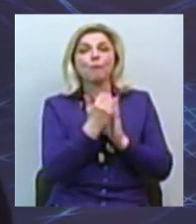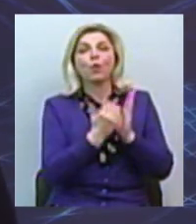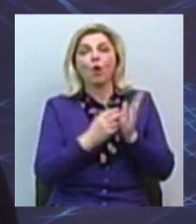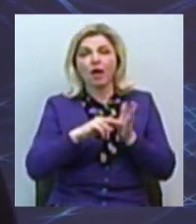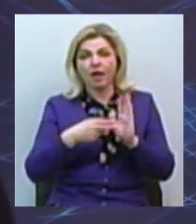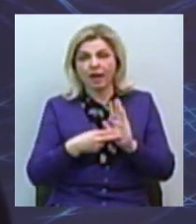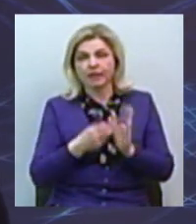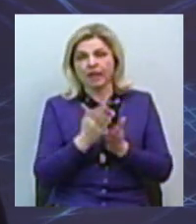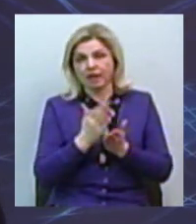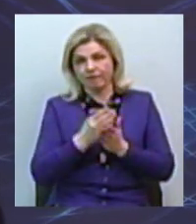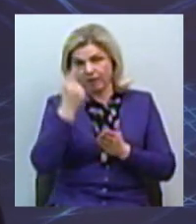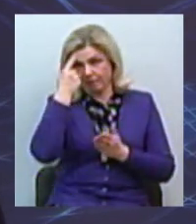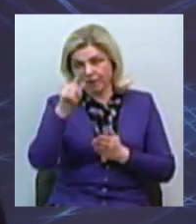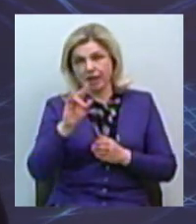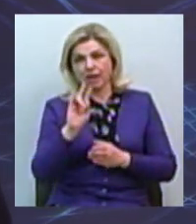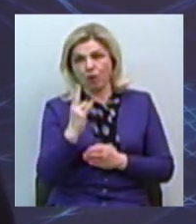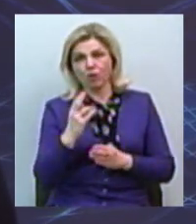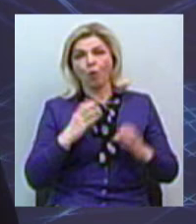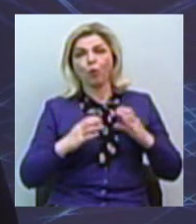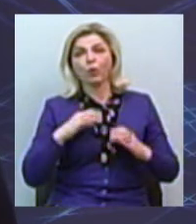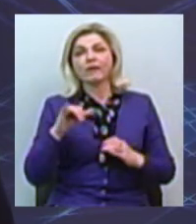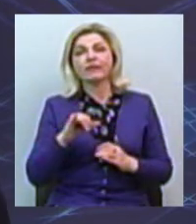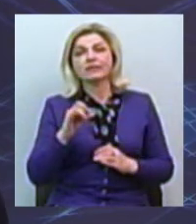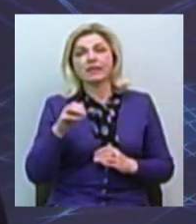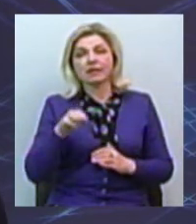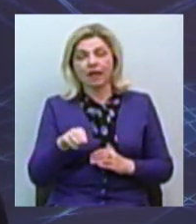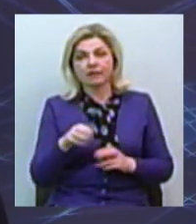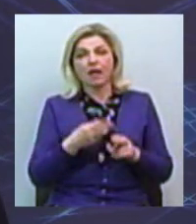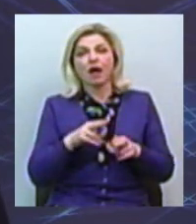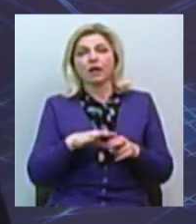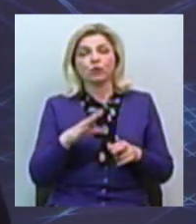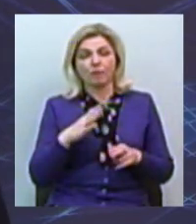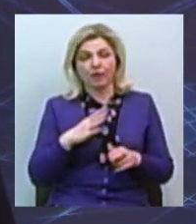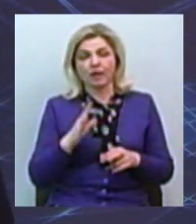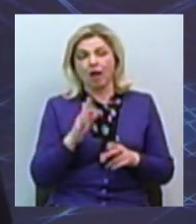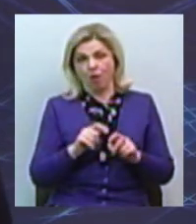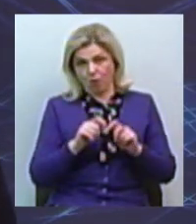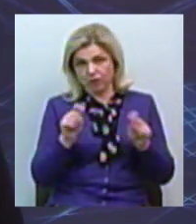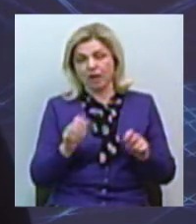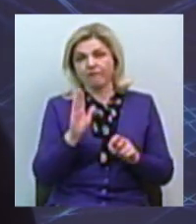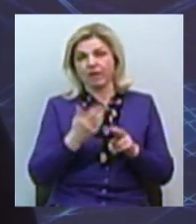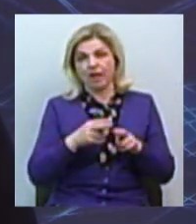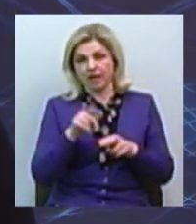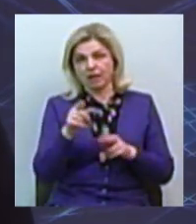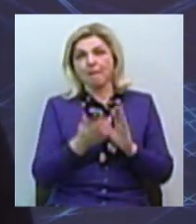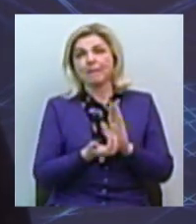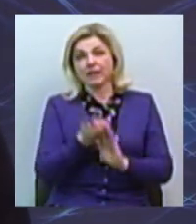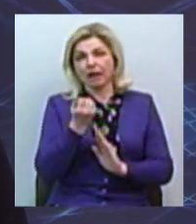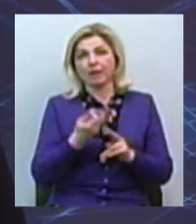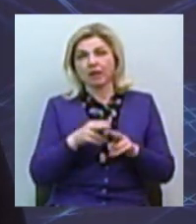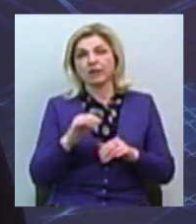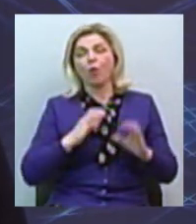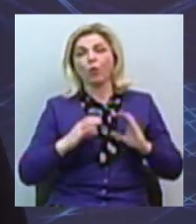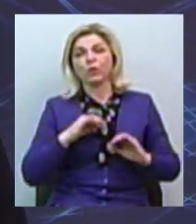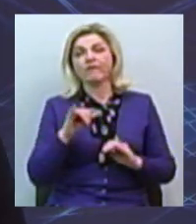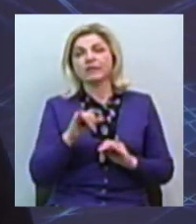Миколаївського університету. Це проєкт, який був інкубований в цьому університеті. За підтримки цього університету він зміг